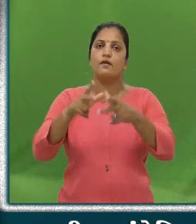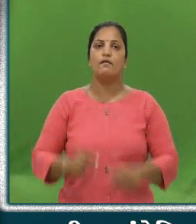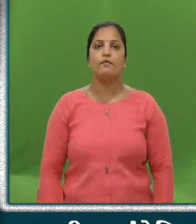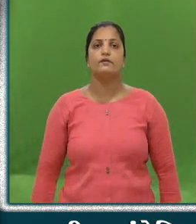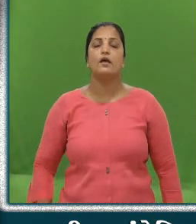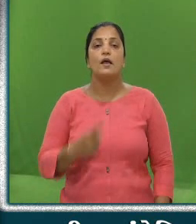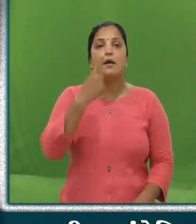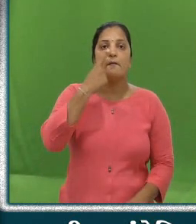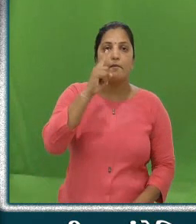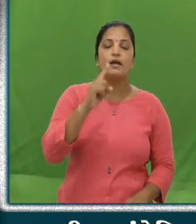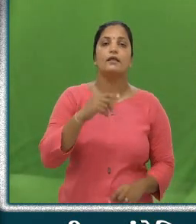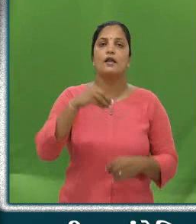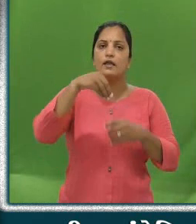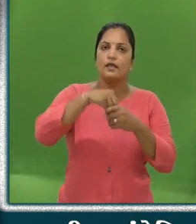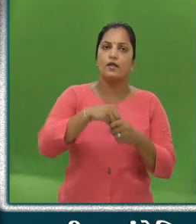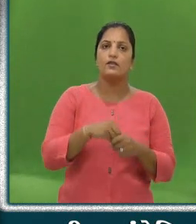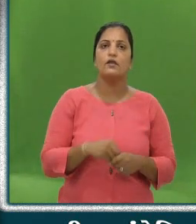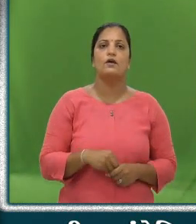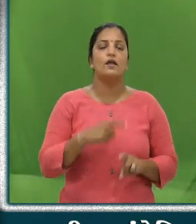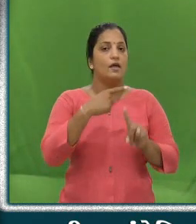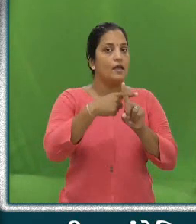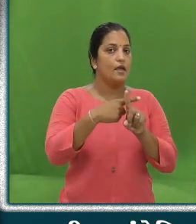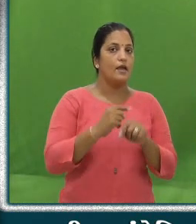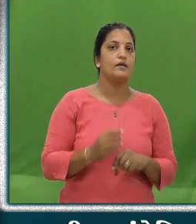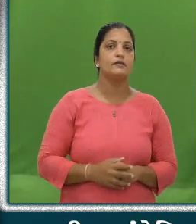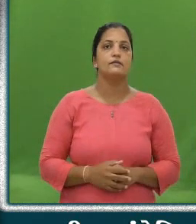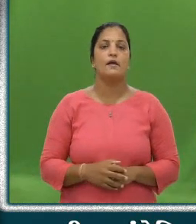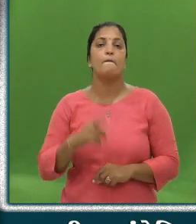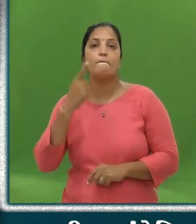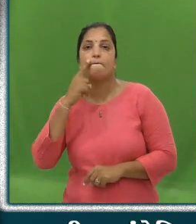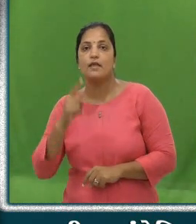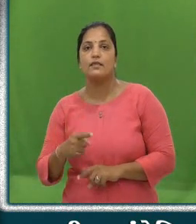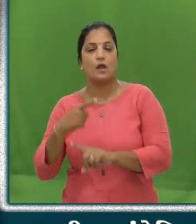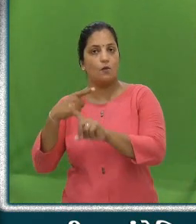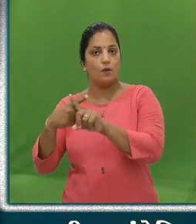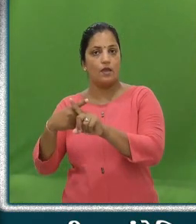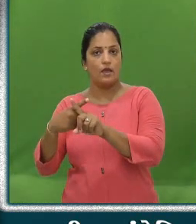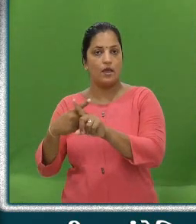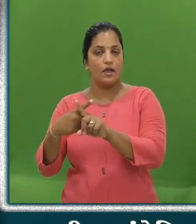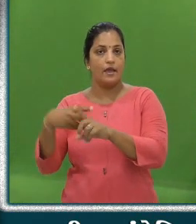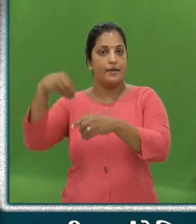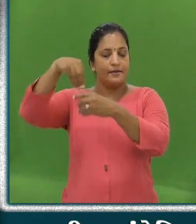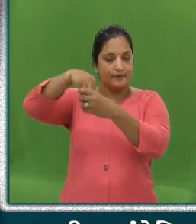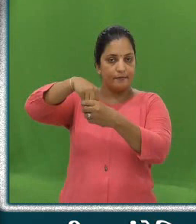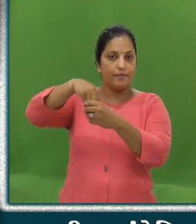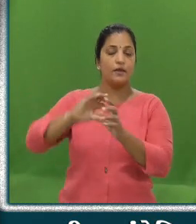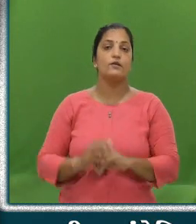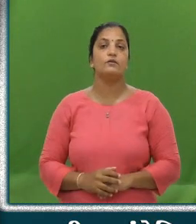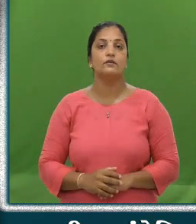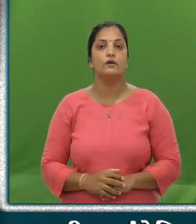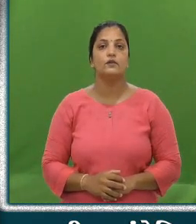કે માતાના એક્સ રંગસૂત્ર સાથે જે છે પિતાનો જે એક્સ રંગસૂત્ર જોઈન્ટ થશે ત્યારે શું